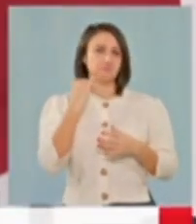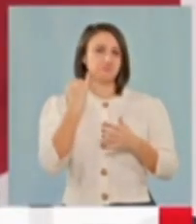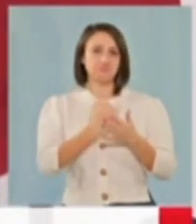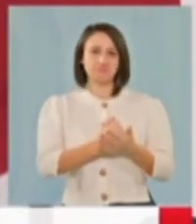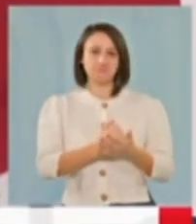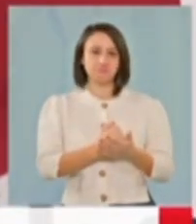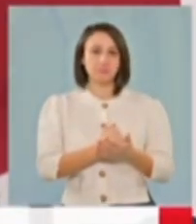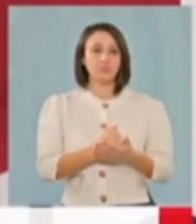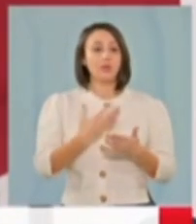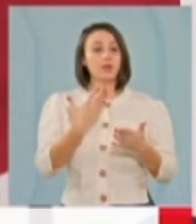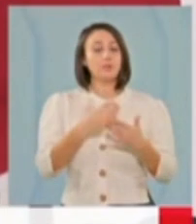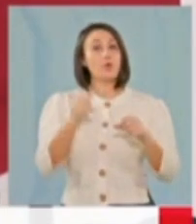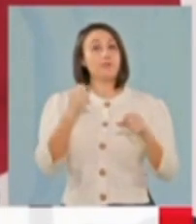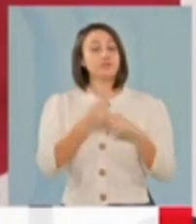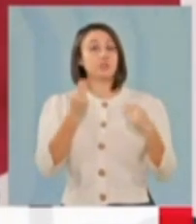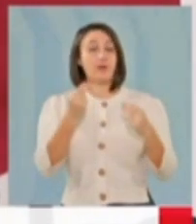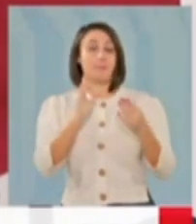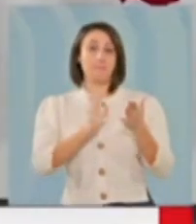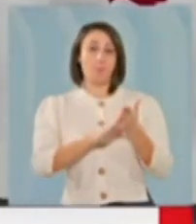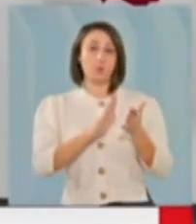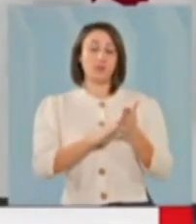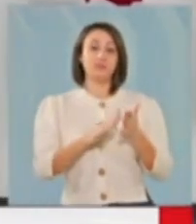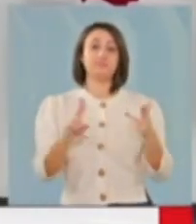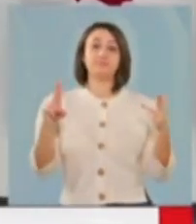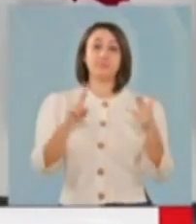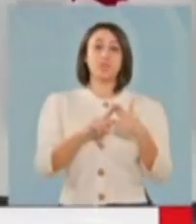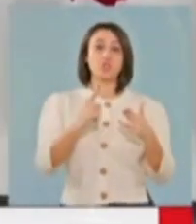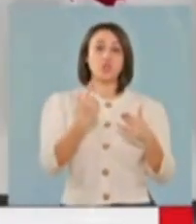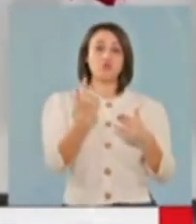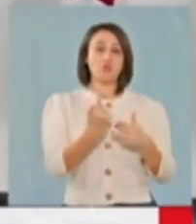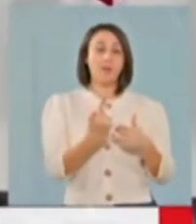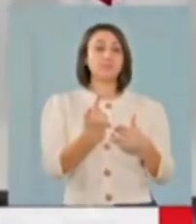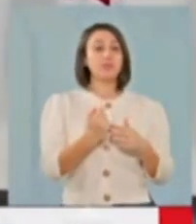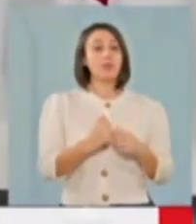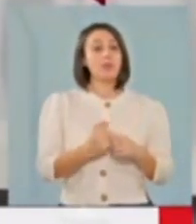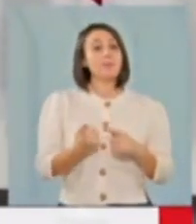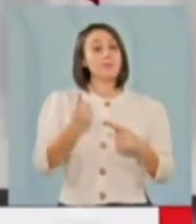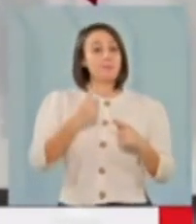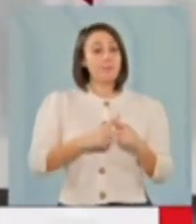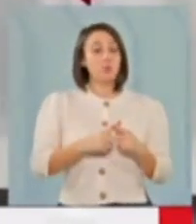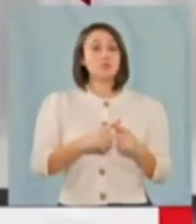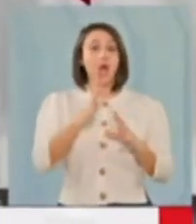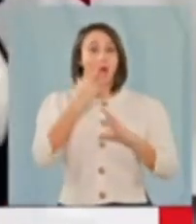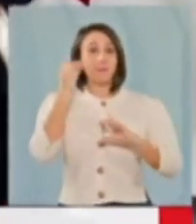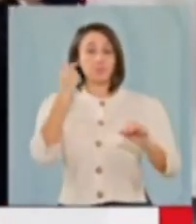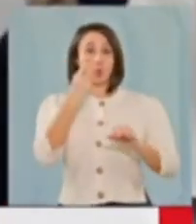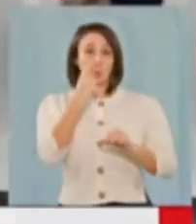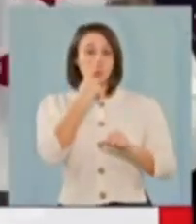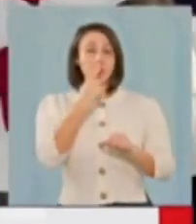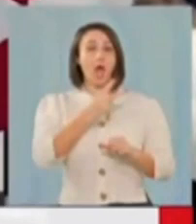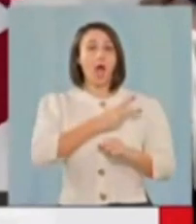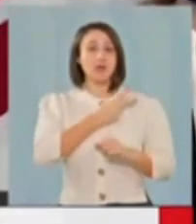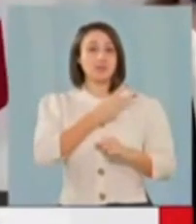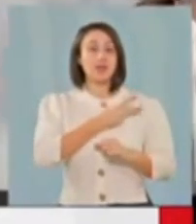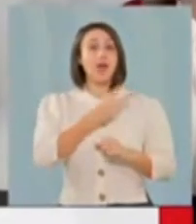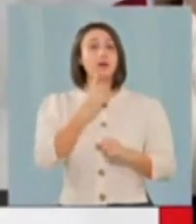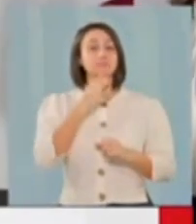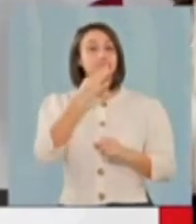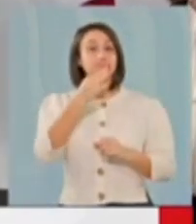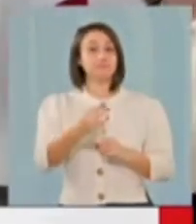menite să creeze un motiv pentru Reuniunea G7 mai mult decât atât Ambasada Rusiei în Marea Britanie